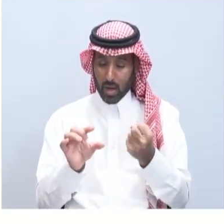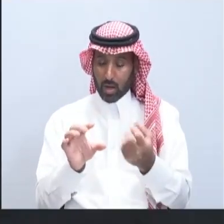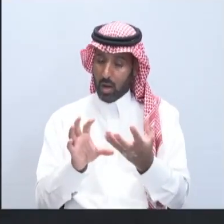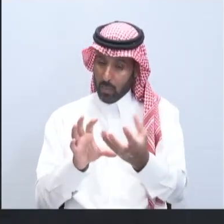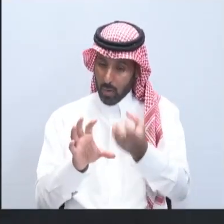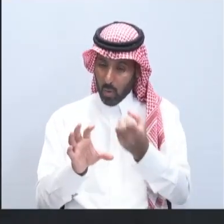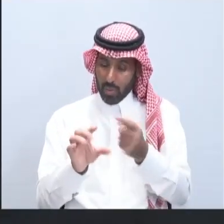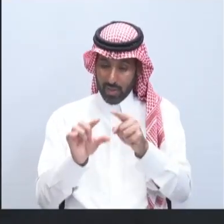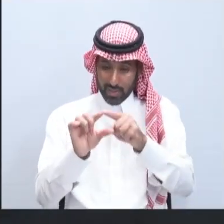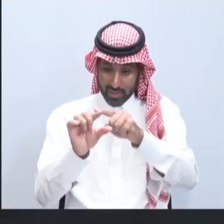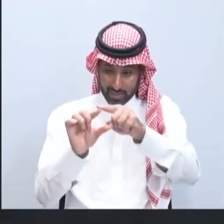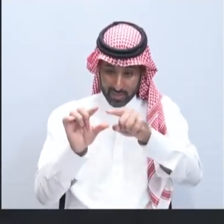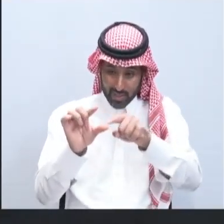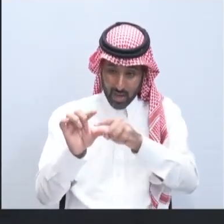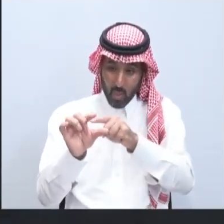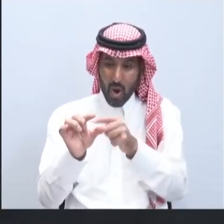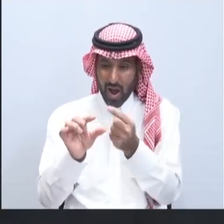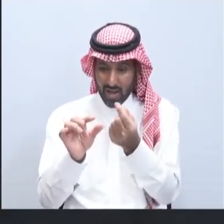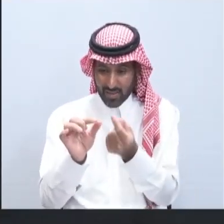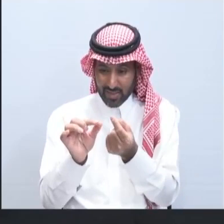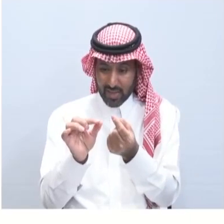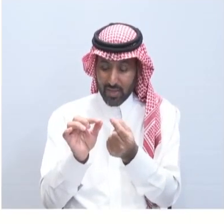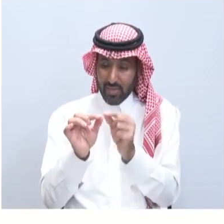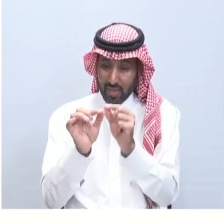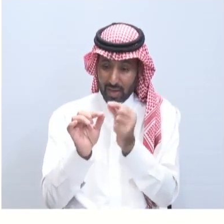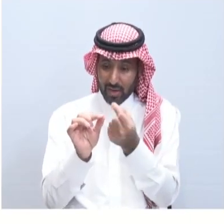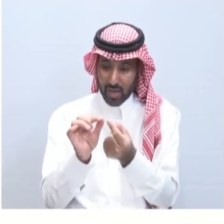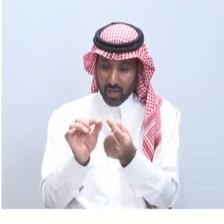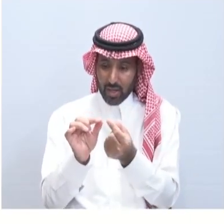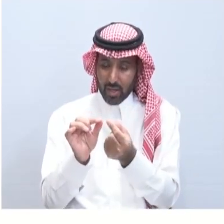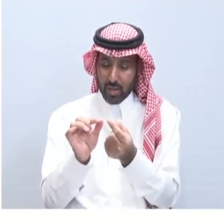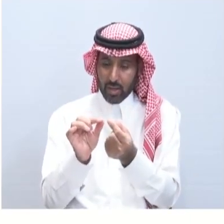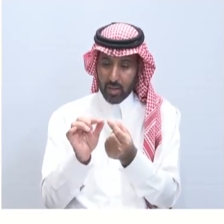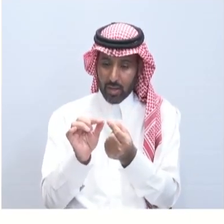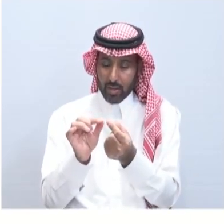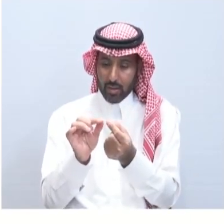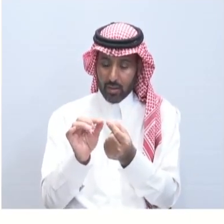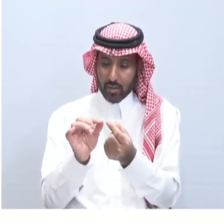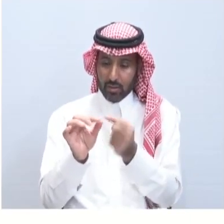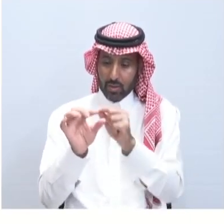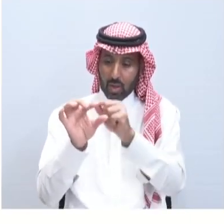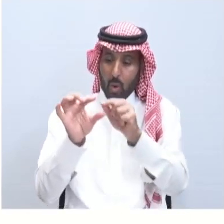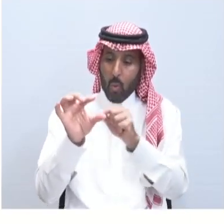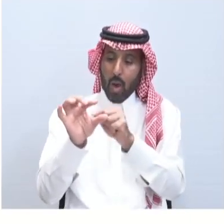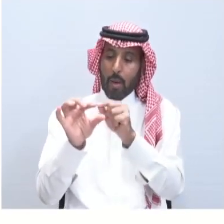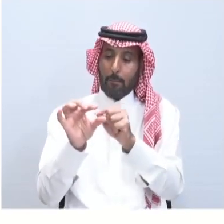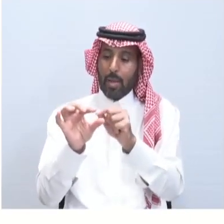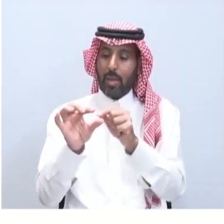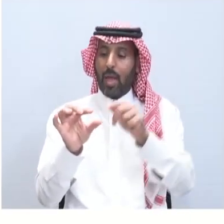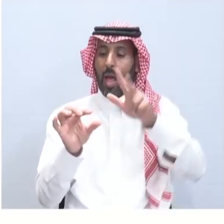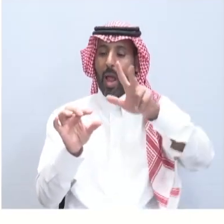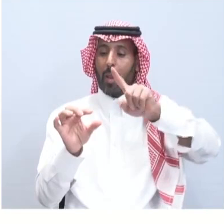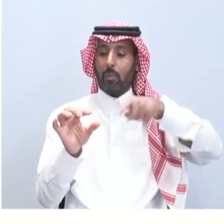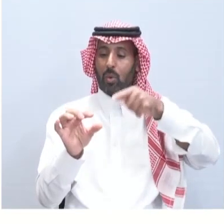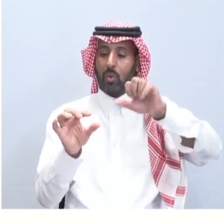الناتجه عن النواه الذره التي تتكون من البروتونات والنيوترونات